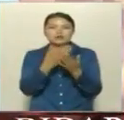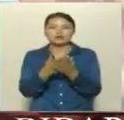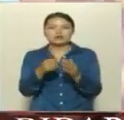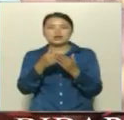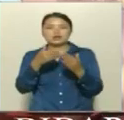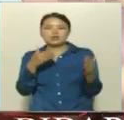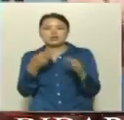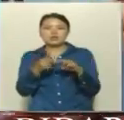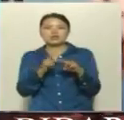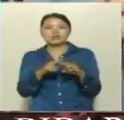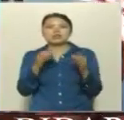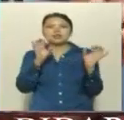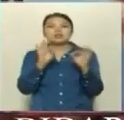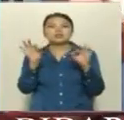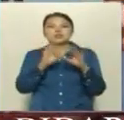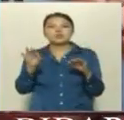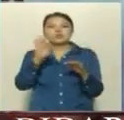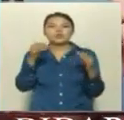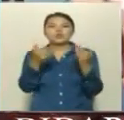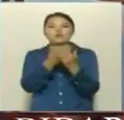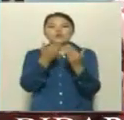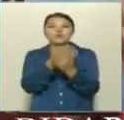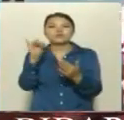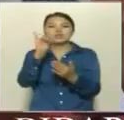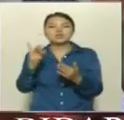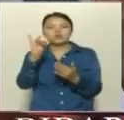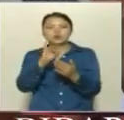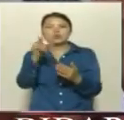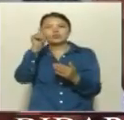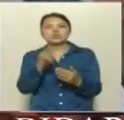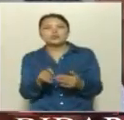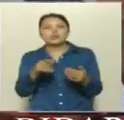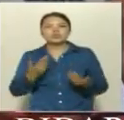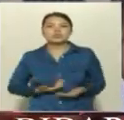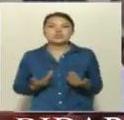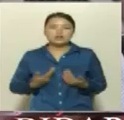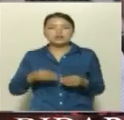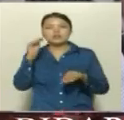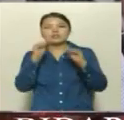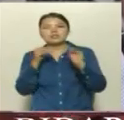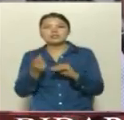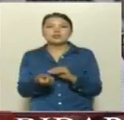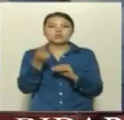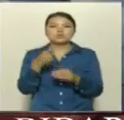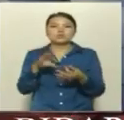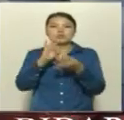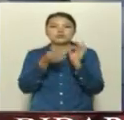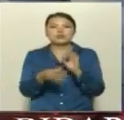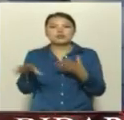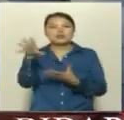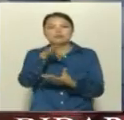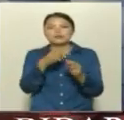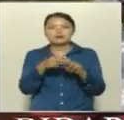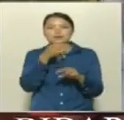каждым номером участником вечера рассказывали информацию об авторе исполняемого произведения истории его создания публика высоко оценила выступление